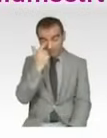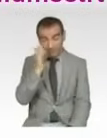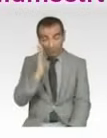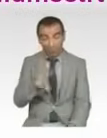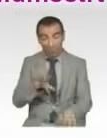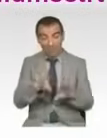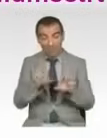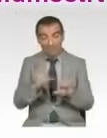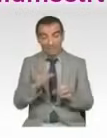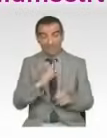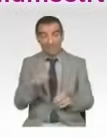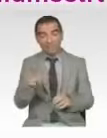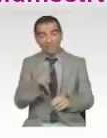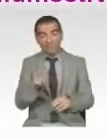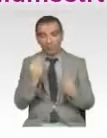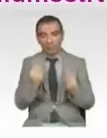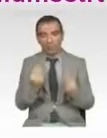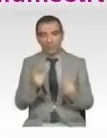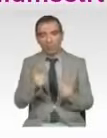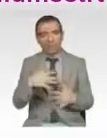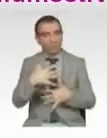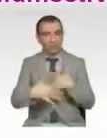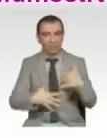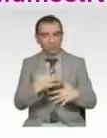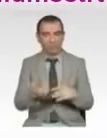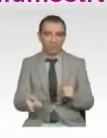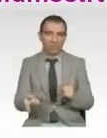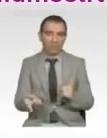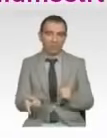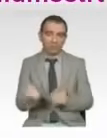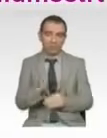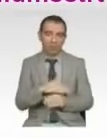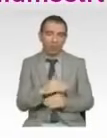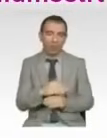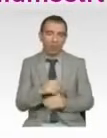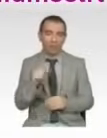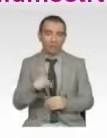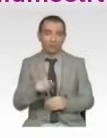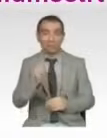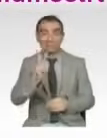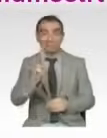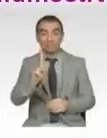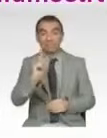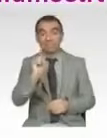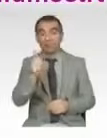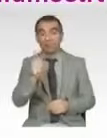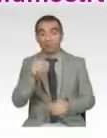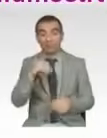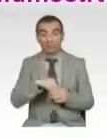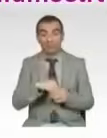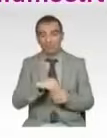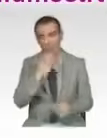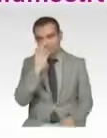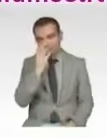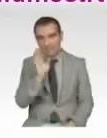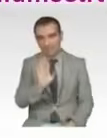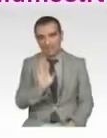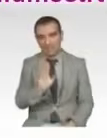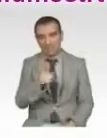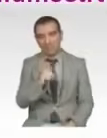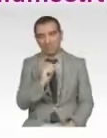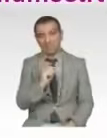etkili. Her ikisini güzelce bir karıştırdıktan sonra bunu 21 gün içerisinde bekleteceğiz.